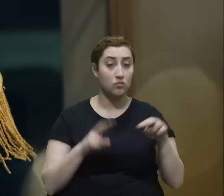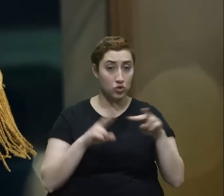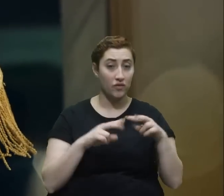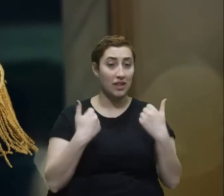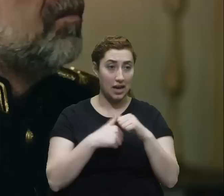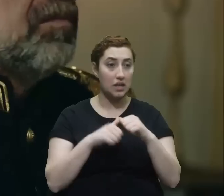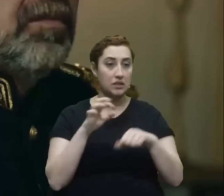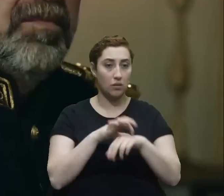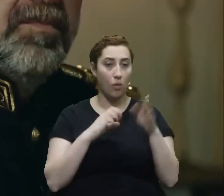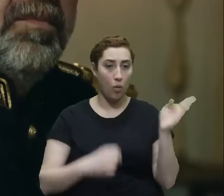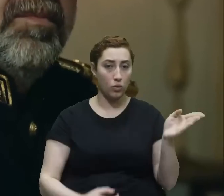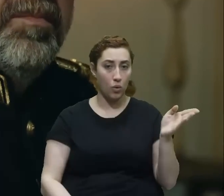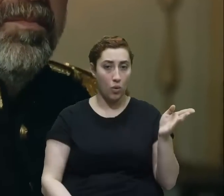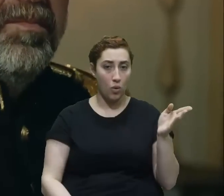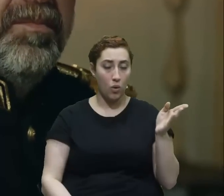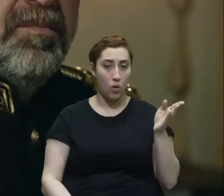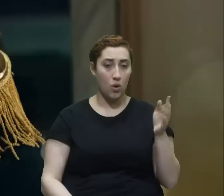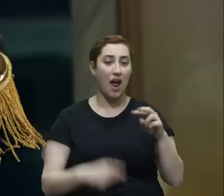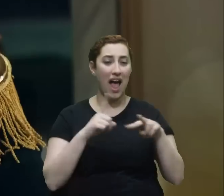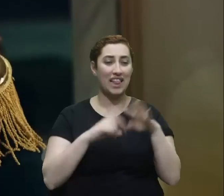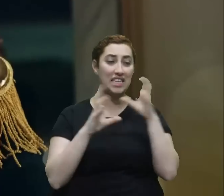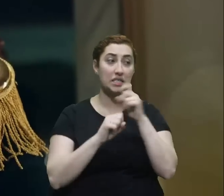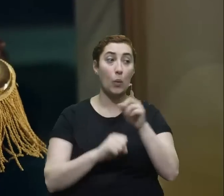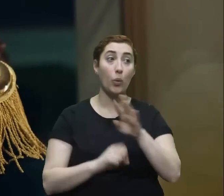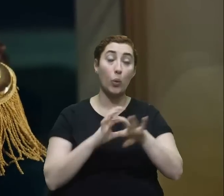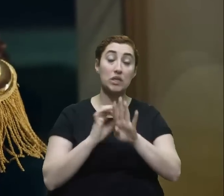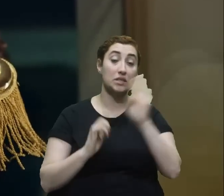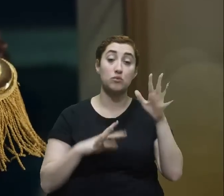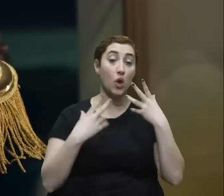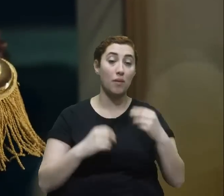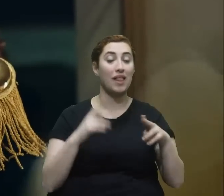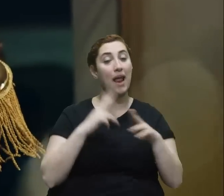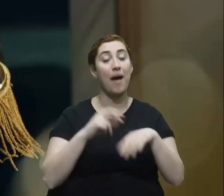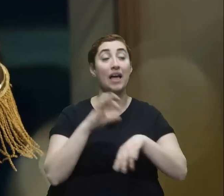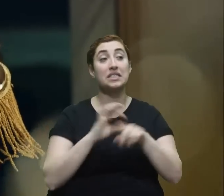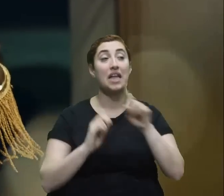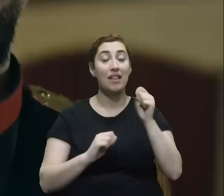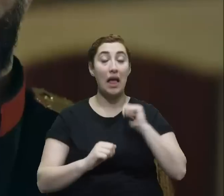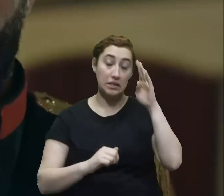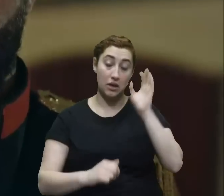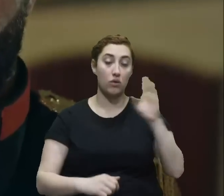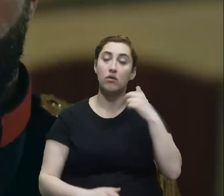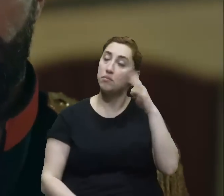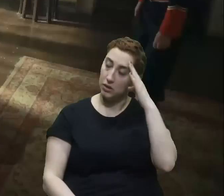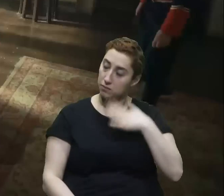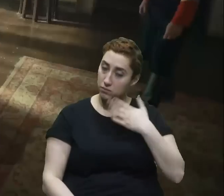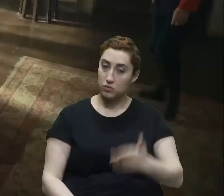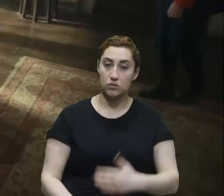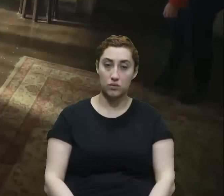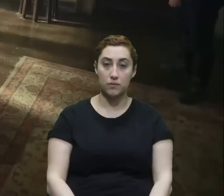Mustafa'nın karısı tabip. Ali gizlice oraya gitmiş olabilir. Derhal hastaneye asker yollayın. Baş üstüne